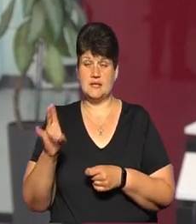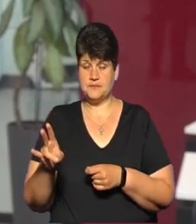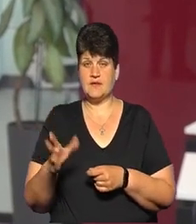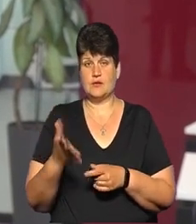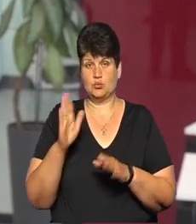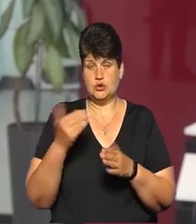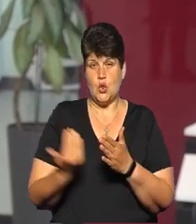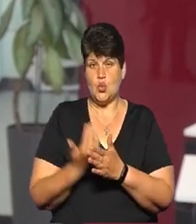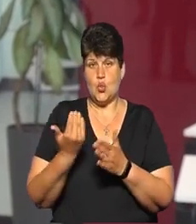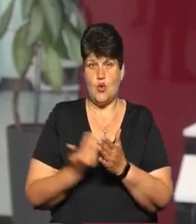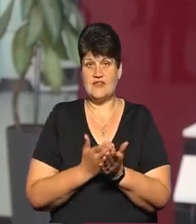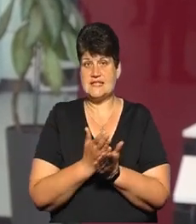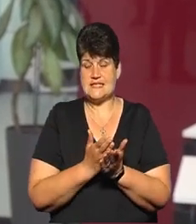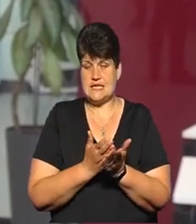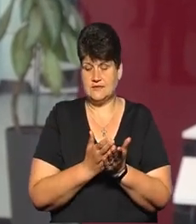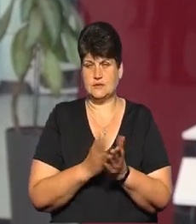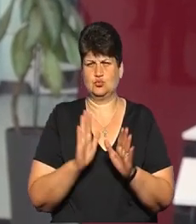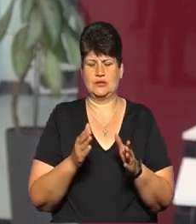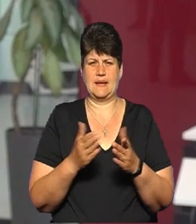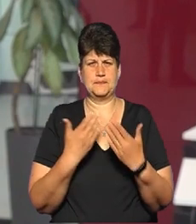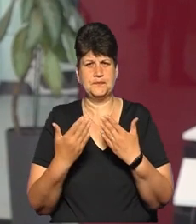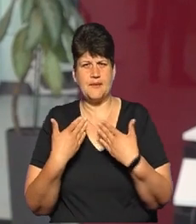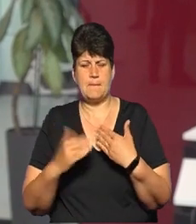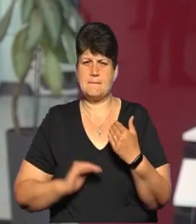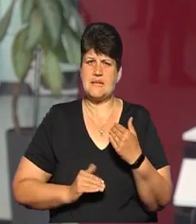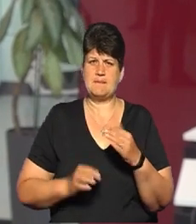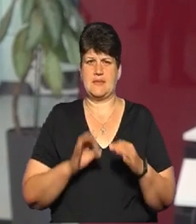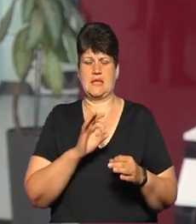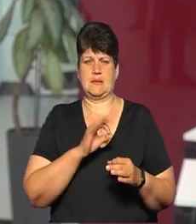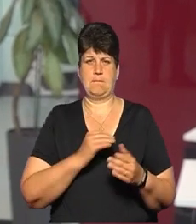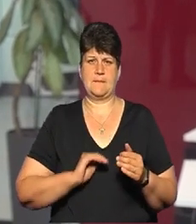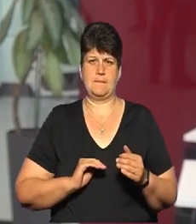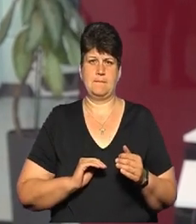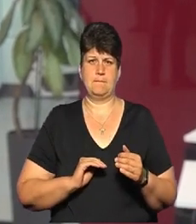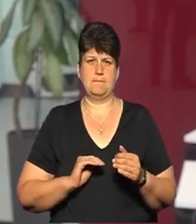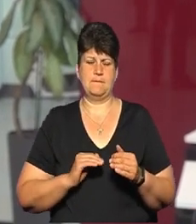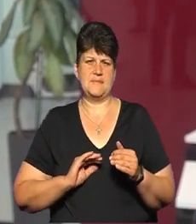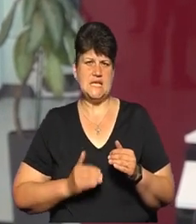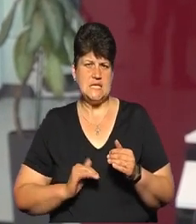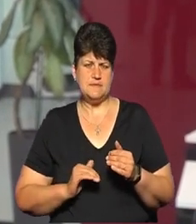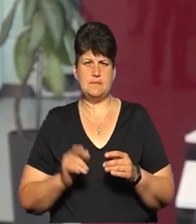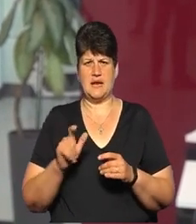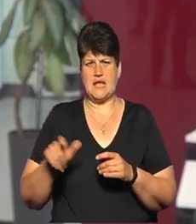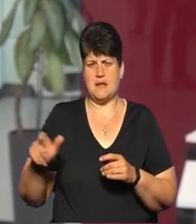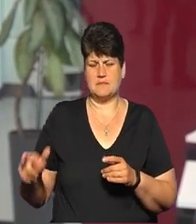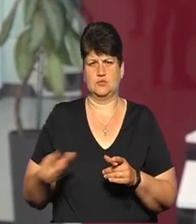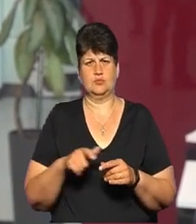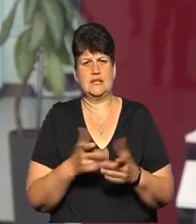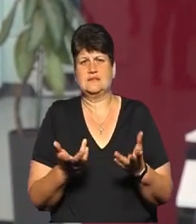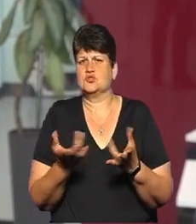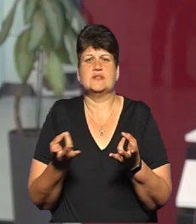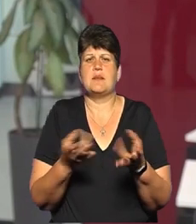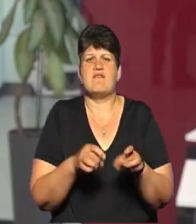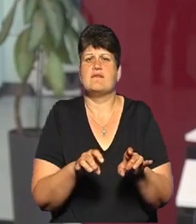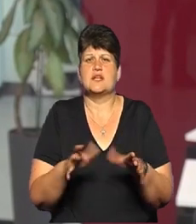цифрові сервіси. Він буде радитись з бізнесом, з підприємцями, з мешканцями, щоб розуміти, які в них є потреби чи проблеми, котрі треба вирішувати.